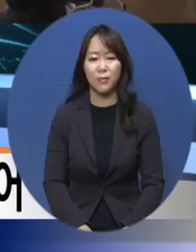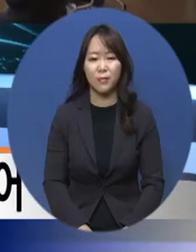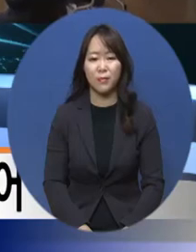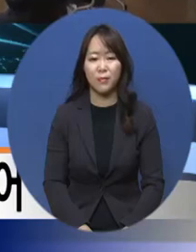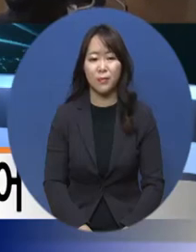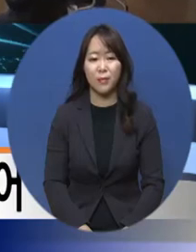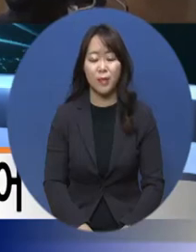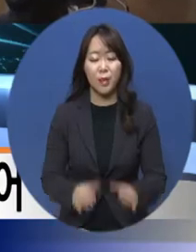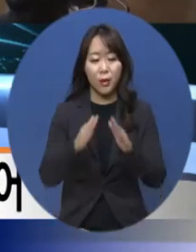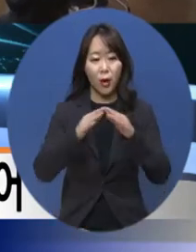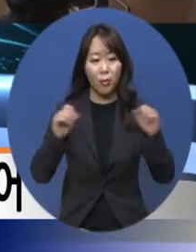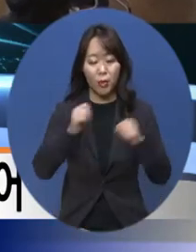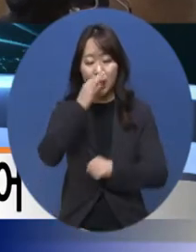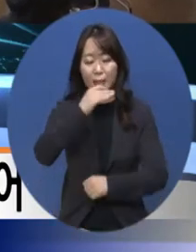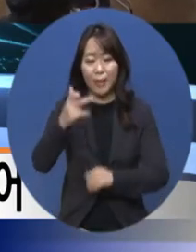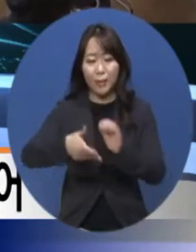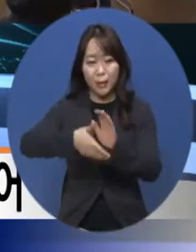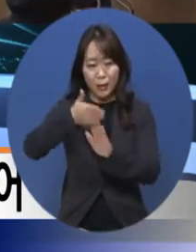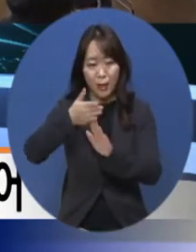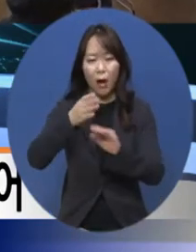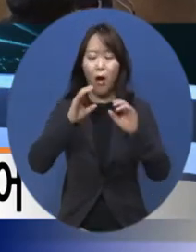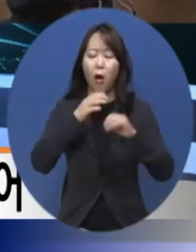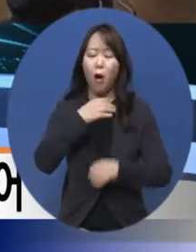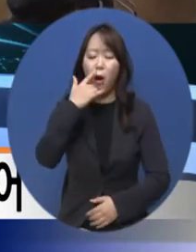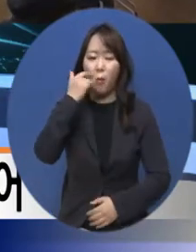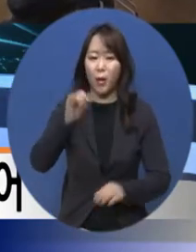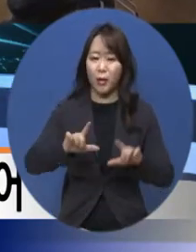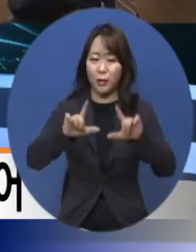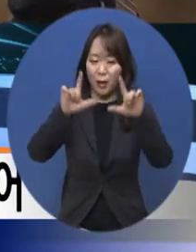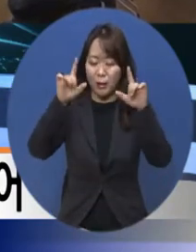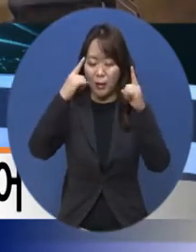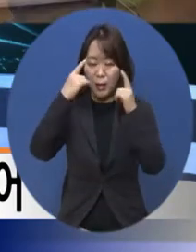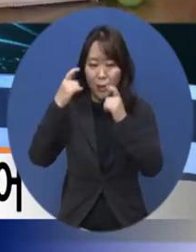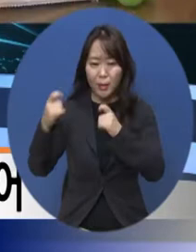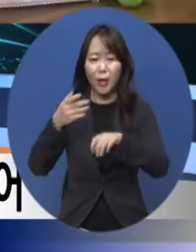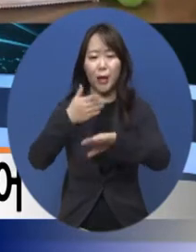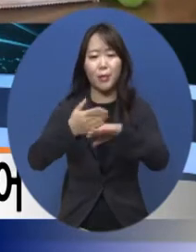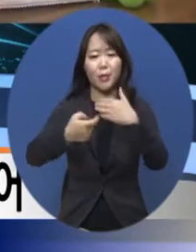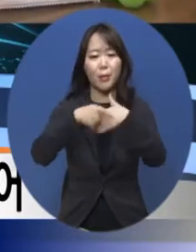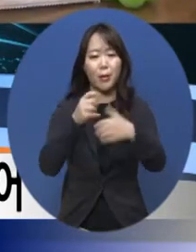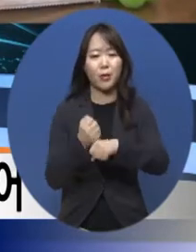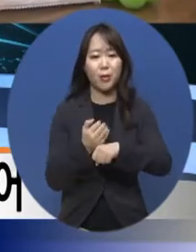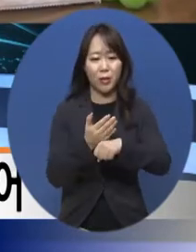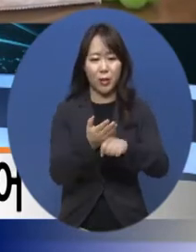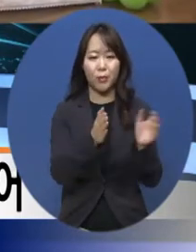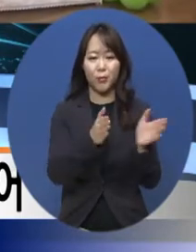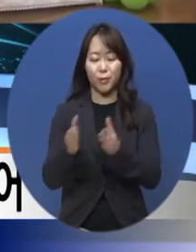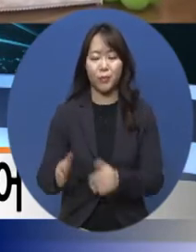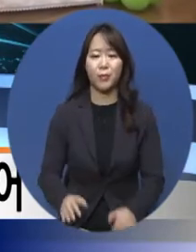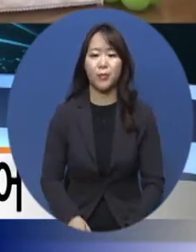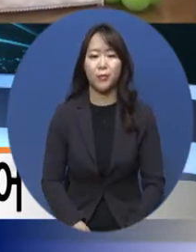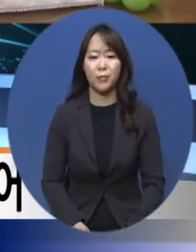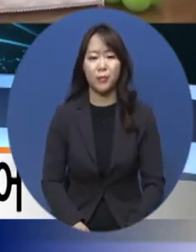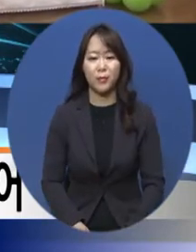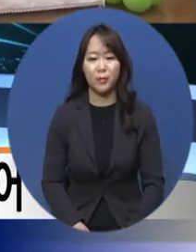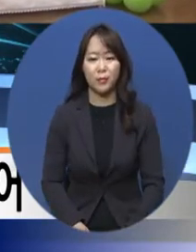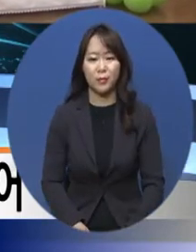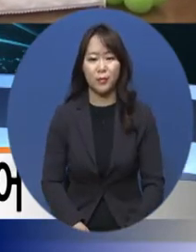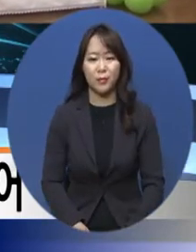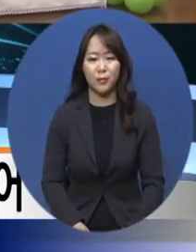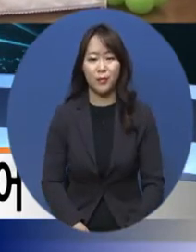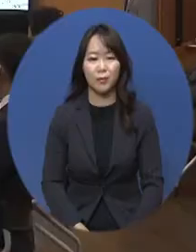전라북도 익산시가 어버이 날을 기념하며 감사의 마음을 전하는 자리를 마련했습니다 보도에 최정은 기자